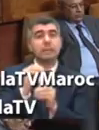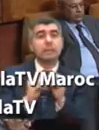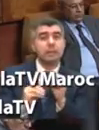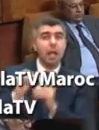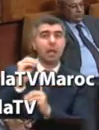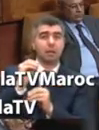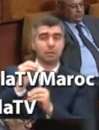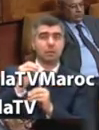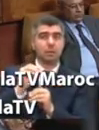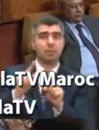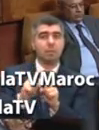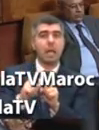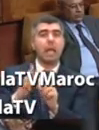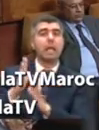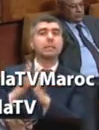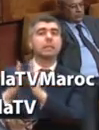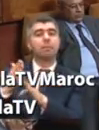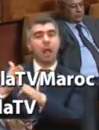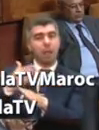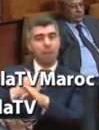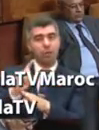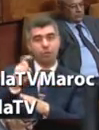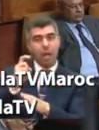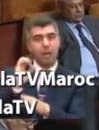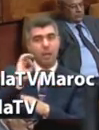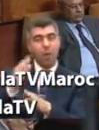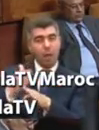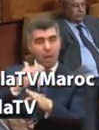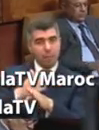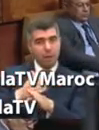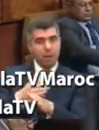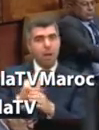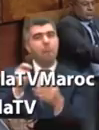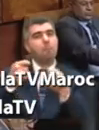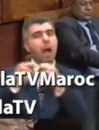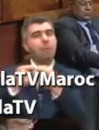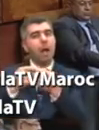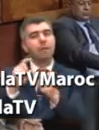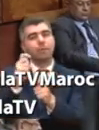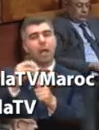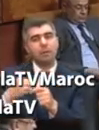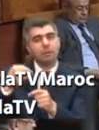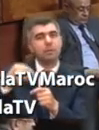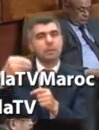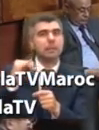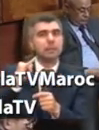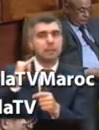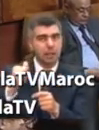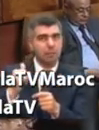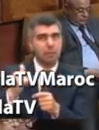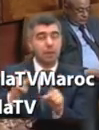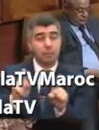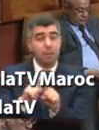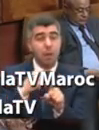عن النتائج المعلنه مسبقا في المجالس الاداريه ديال الارباح حتى في المدن ديالنا، بحيث انه التدبير